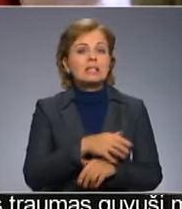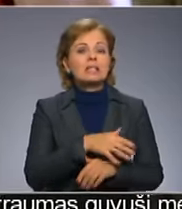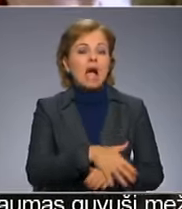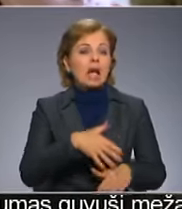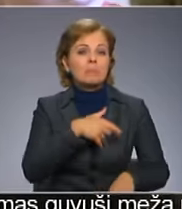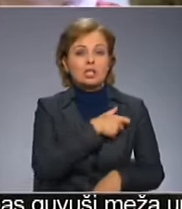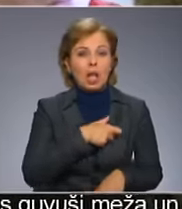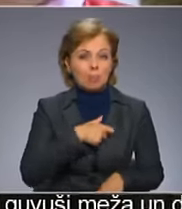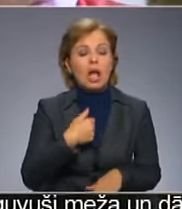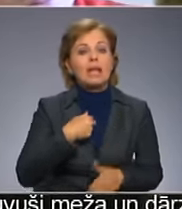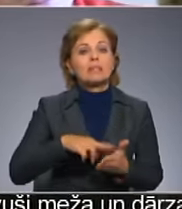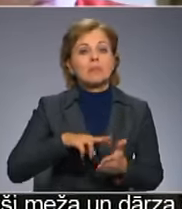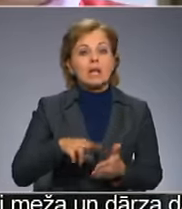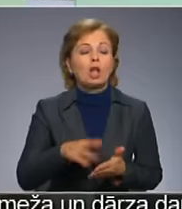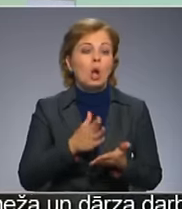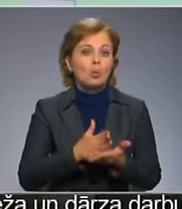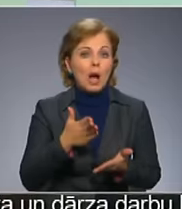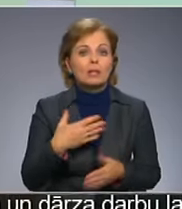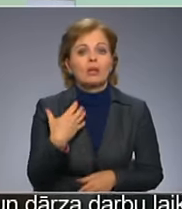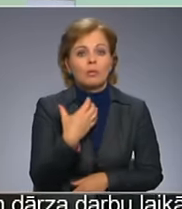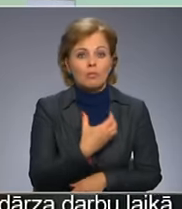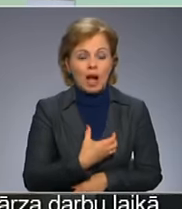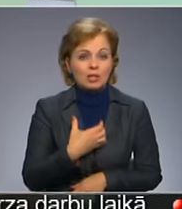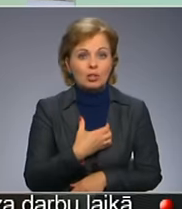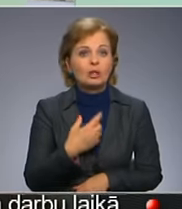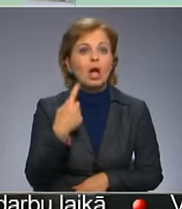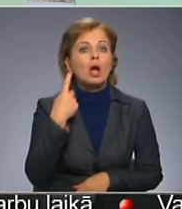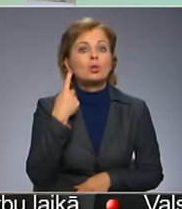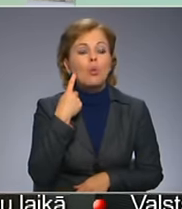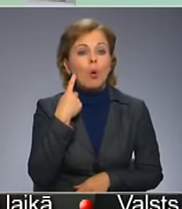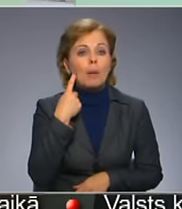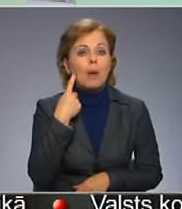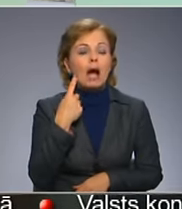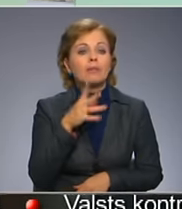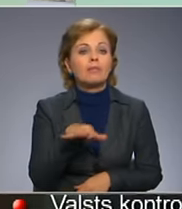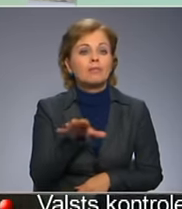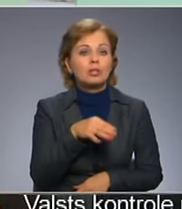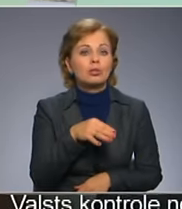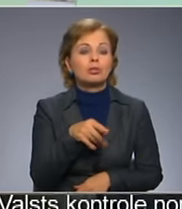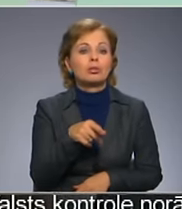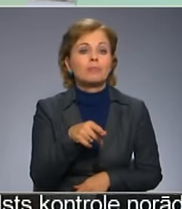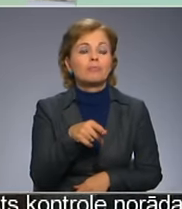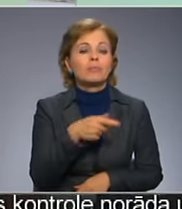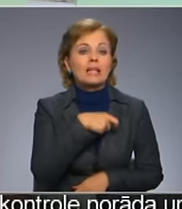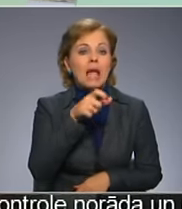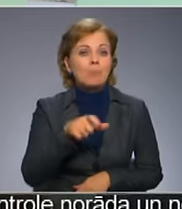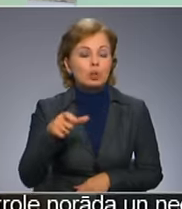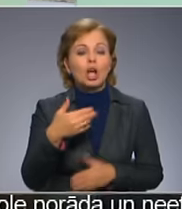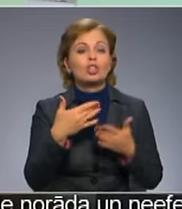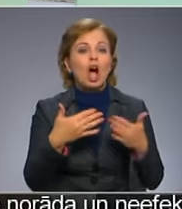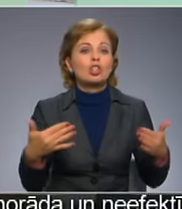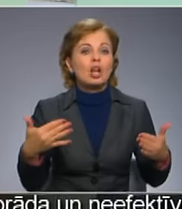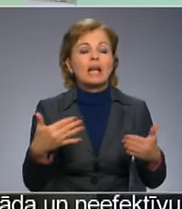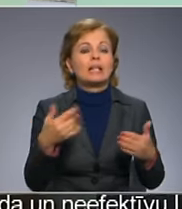deputātus? Es pieļauju, ka noteikti vajadzētu un domāju, ka arī Saeimas deputātiem ir dažāda izpratne